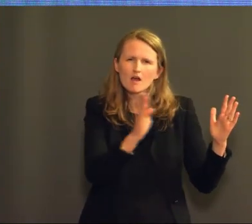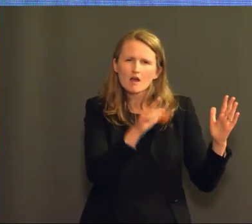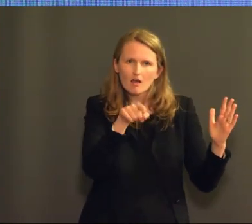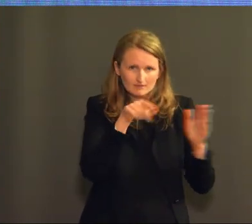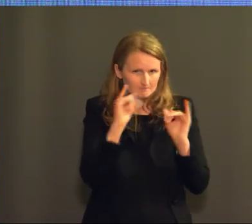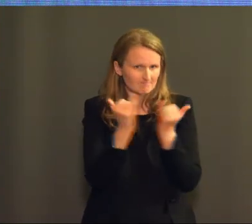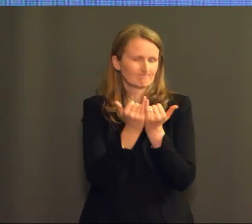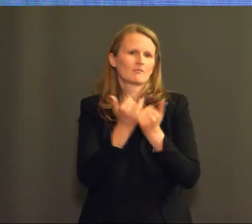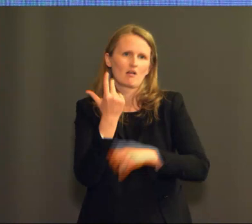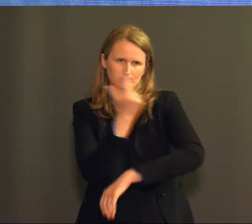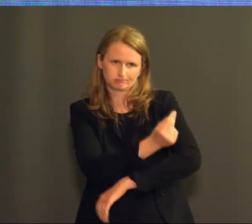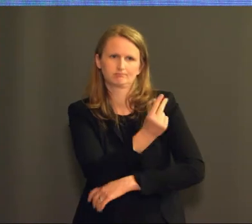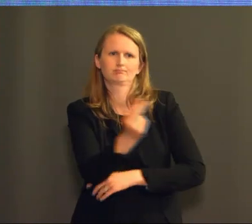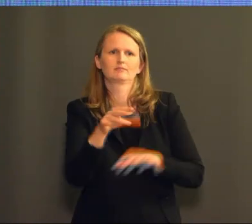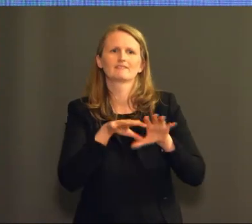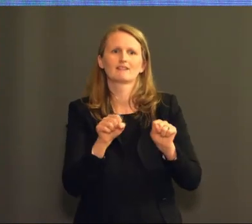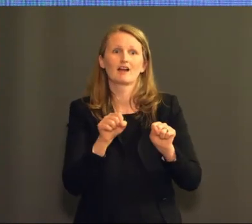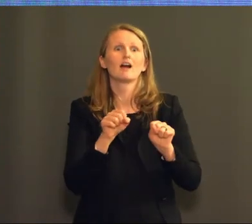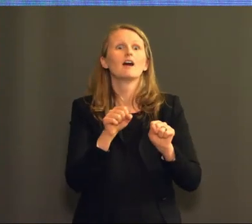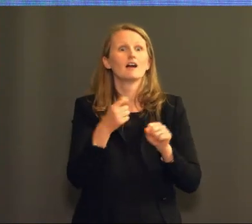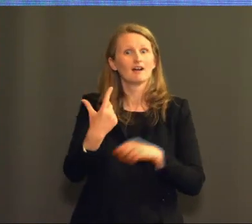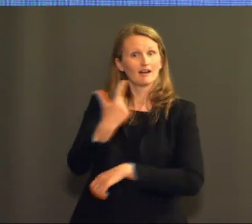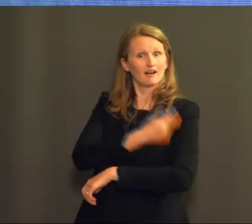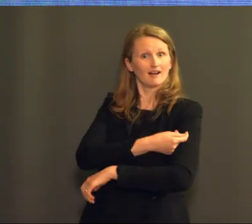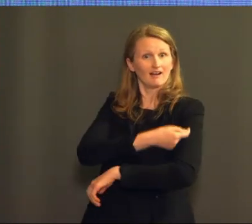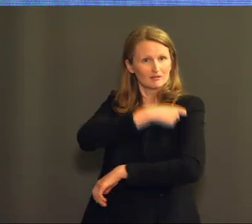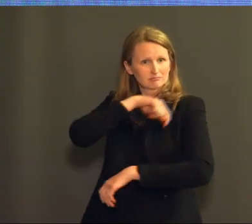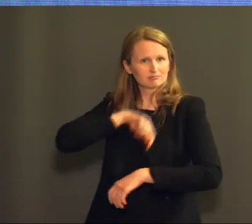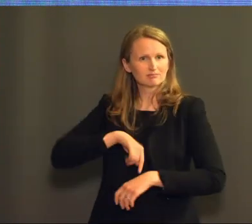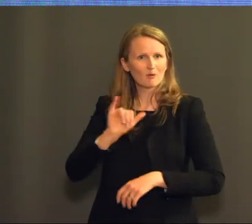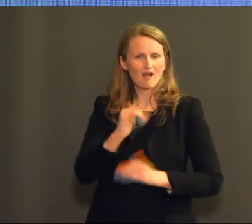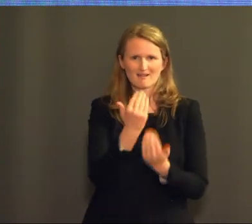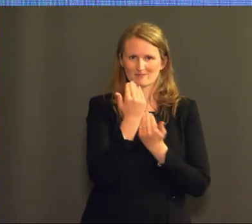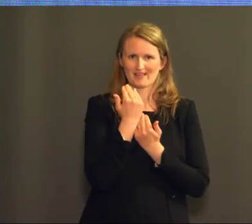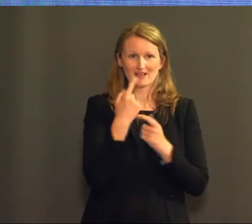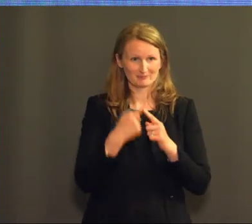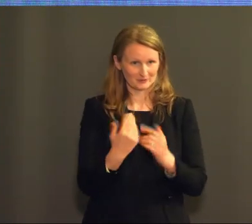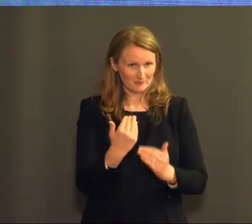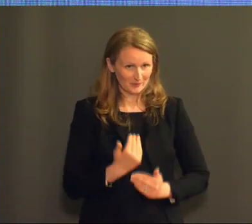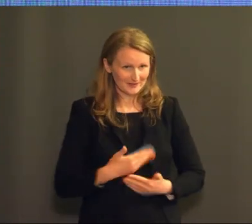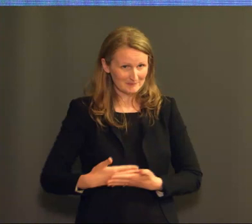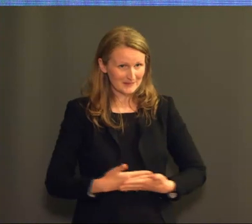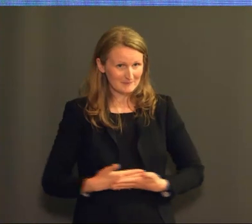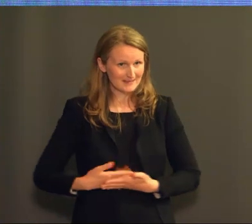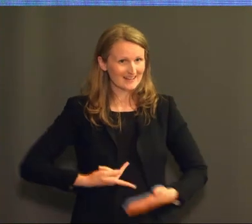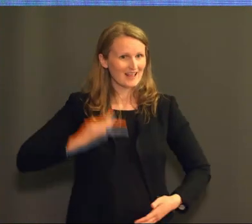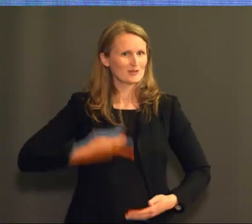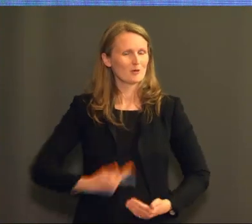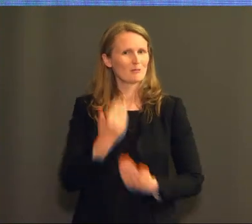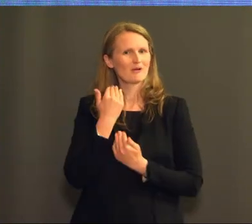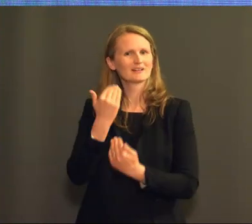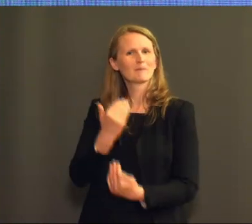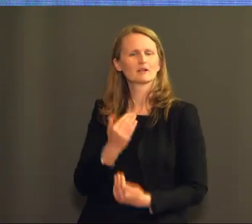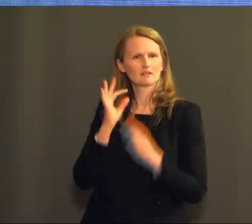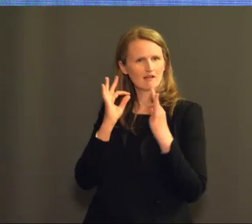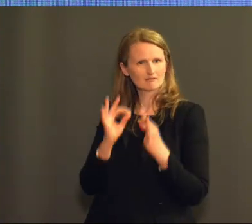et l'enfant. La vaccination des femmes enceintes aura lieu dans leur centre de vaccination